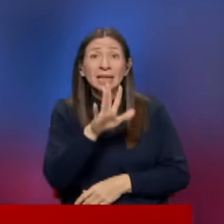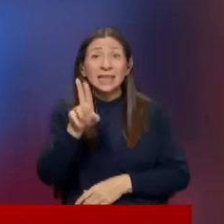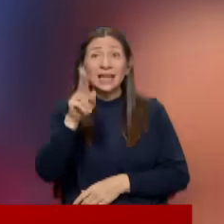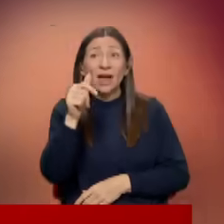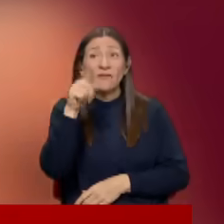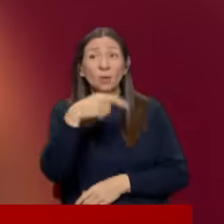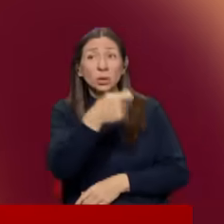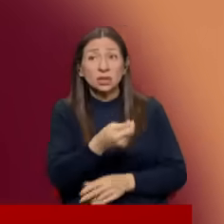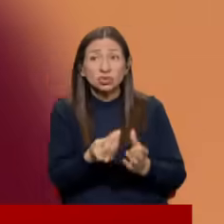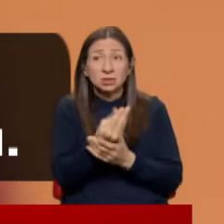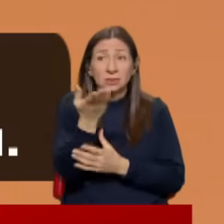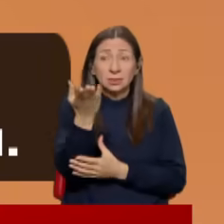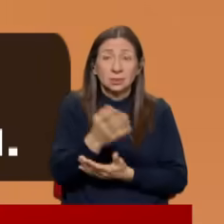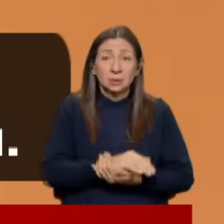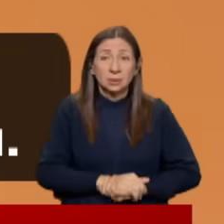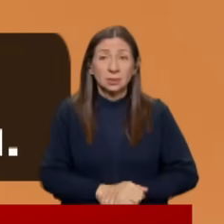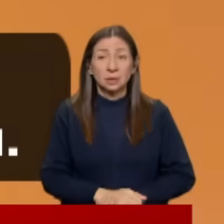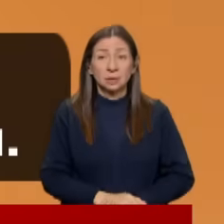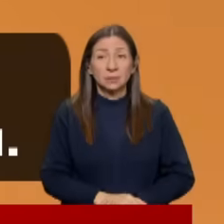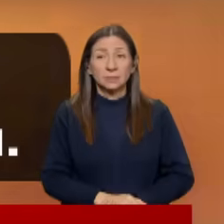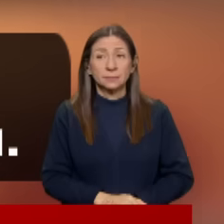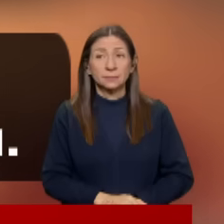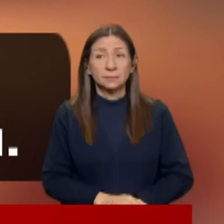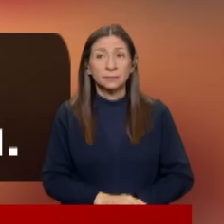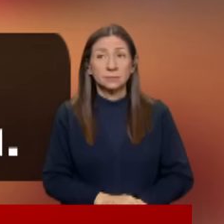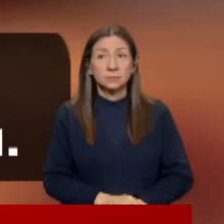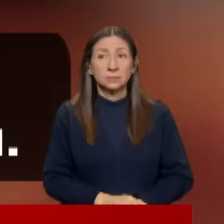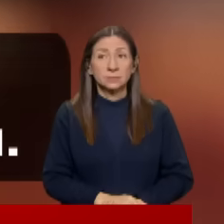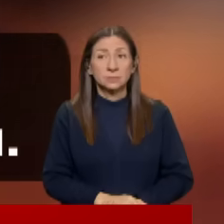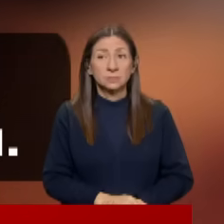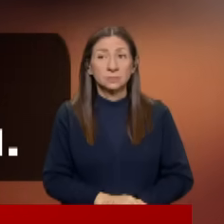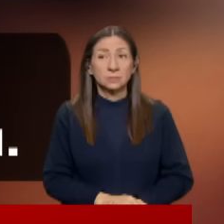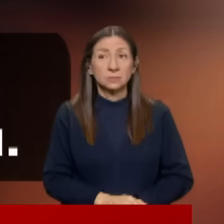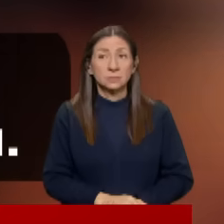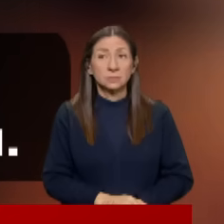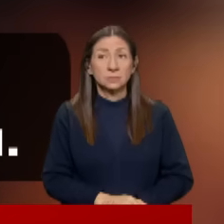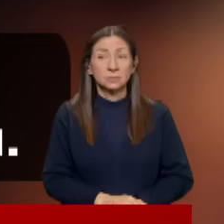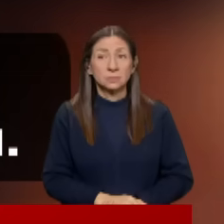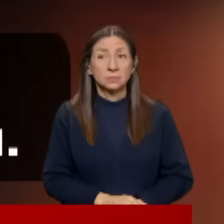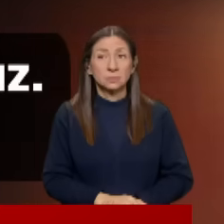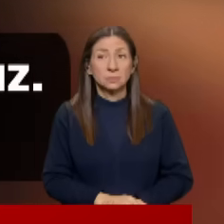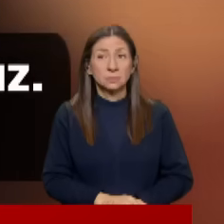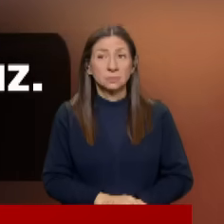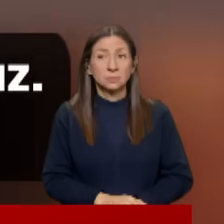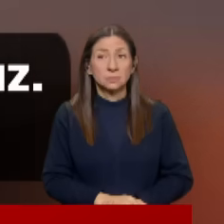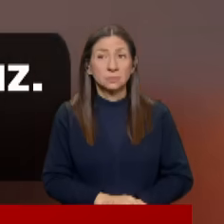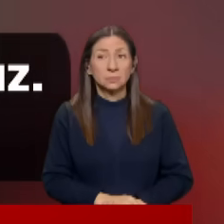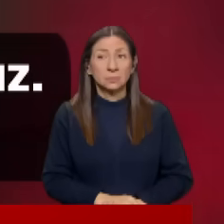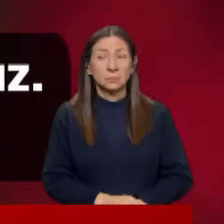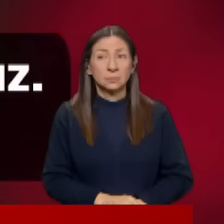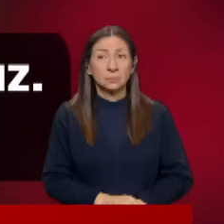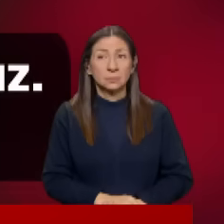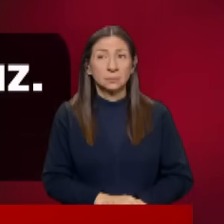lira vergi ödediği ortaya çıktı. Hayatım ne yaptın? Bence fazla şaşırma hayatım. Asıl hediye burada. Şaka